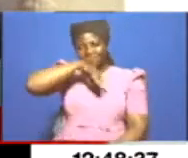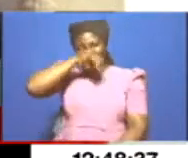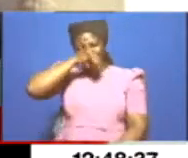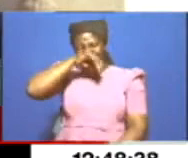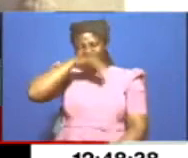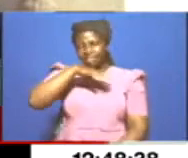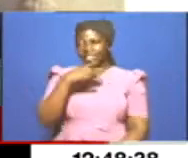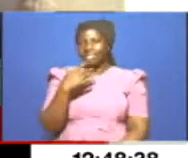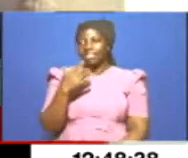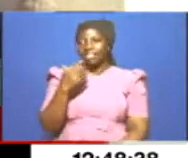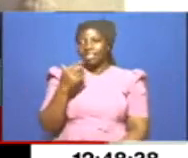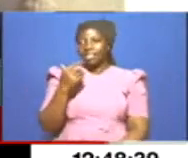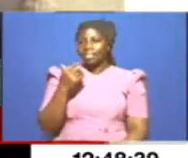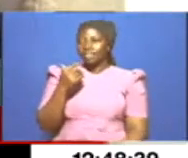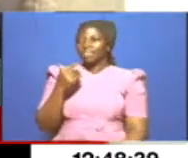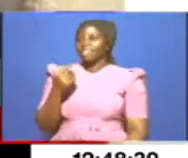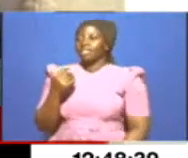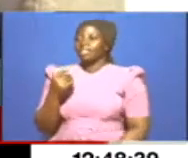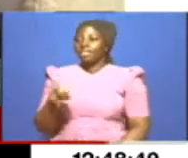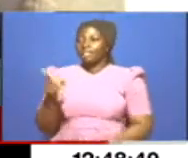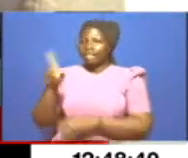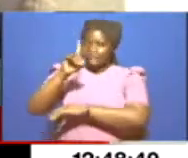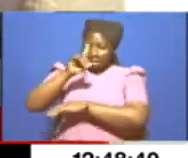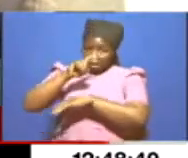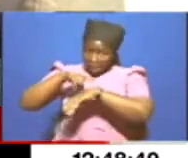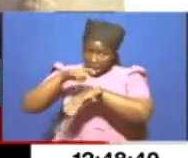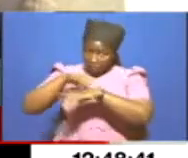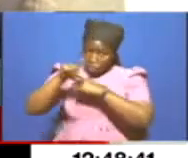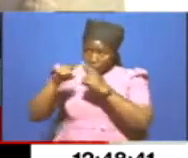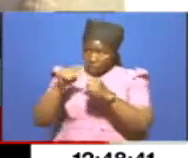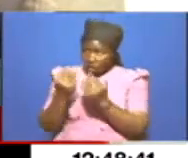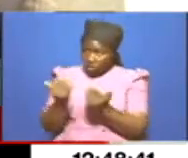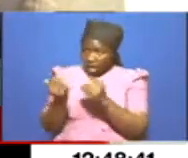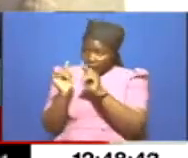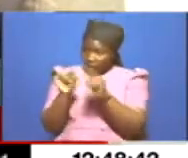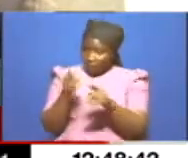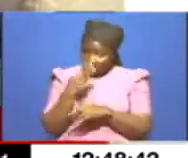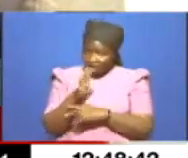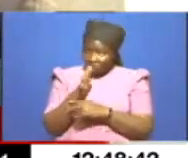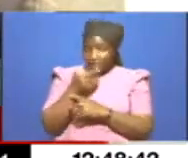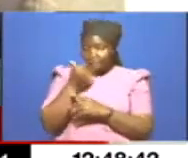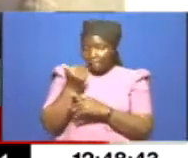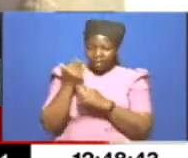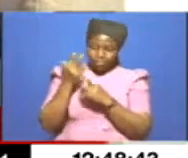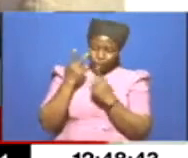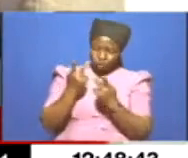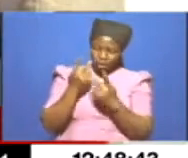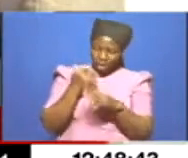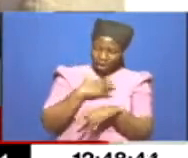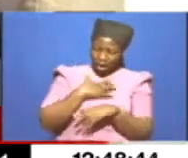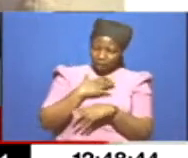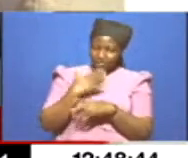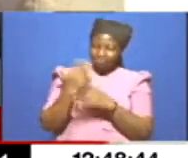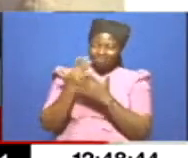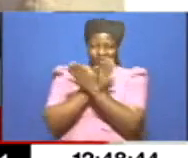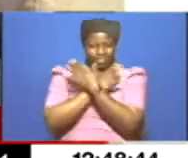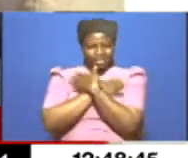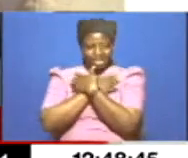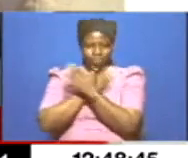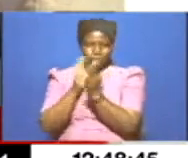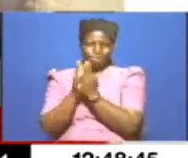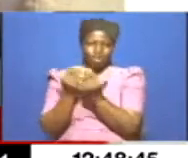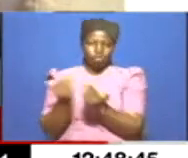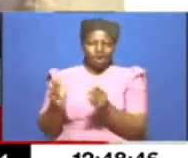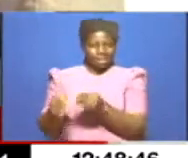nini. Wakati huu watoto wamekuja tuangalie urafiki wetu na wao, wape kazi ile ambao wanaweza,